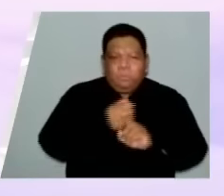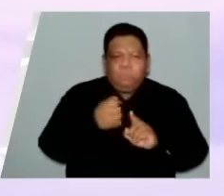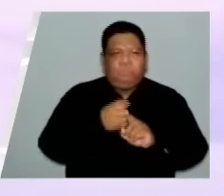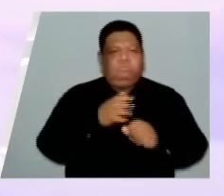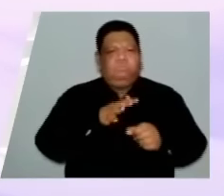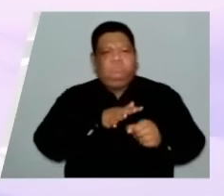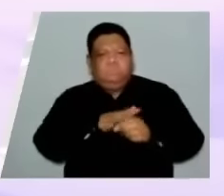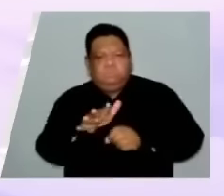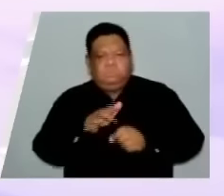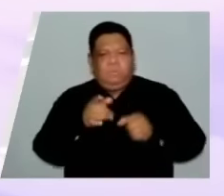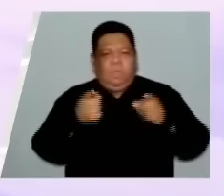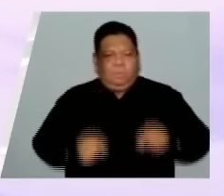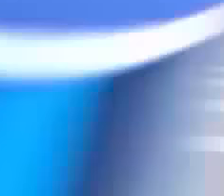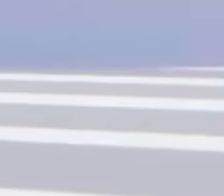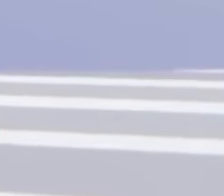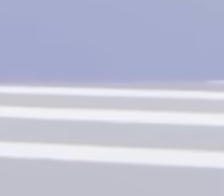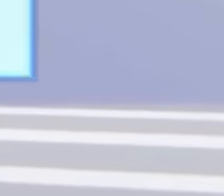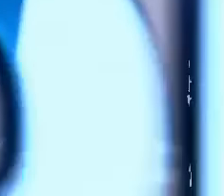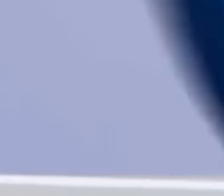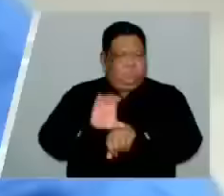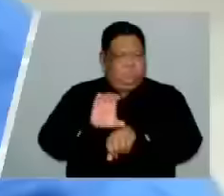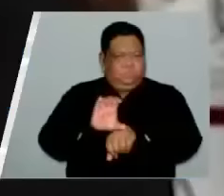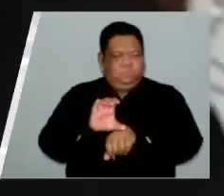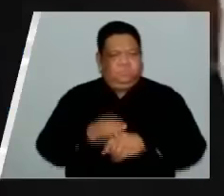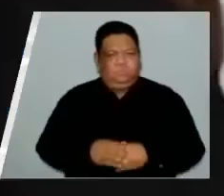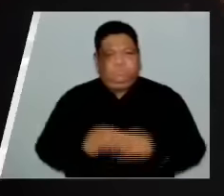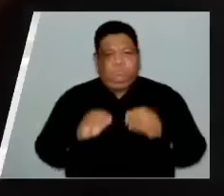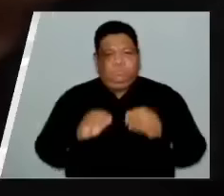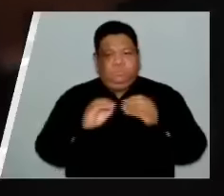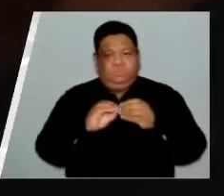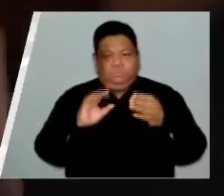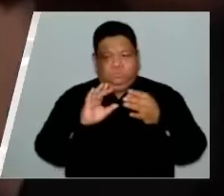si Ma'am Gonzales.